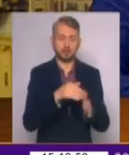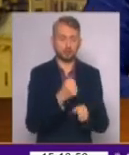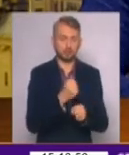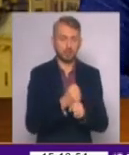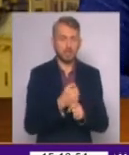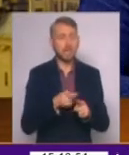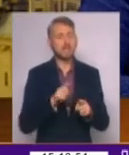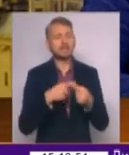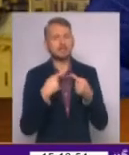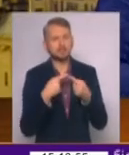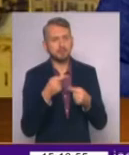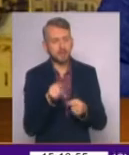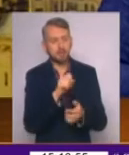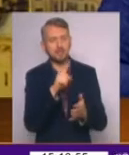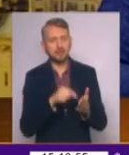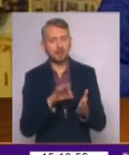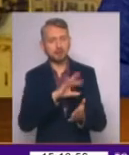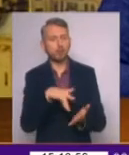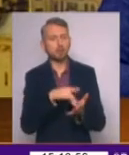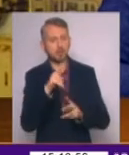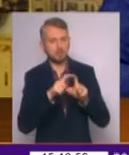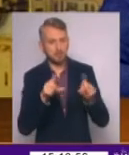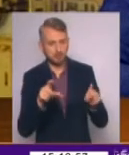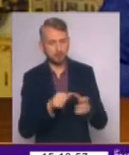Так. Це те питання про комунальне підприємство. Там